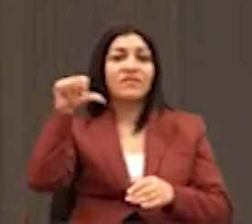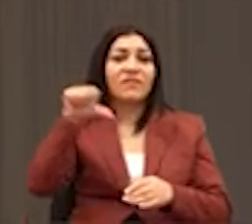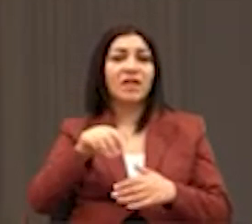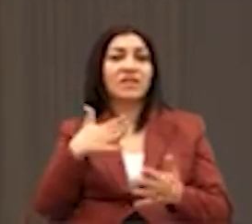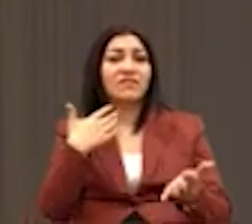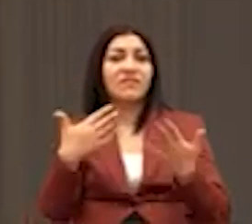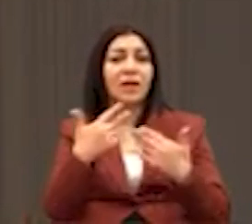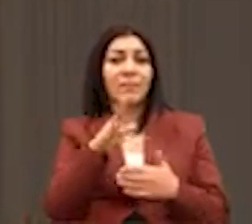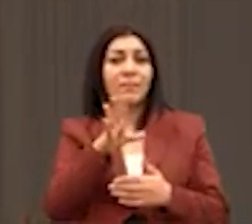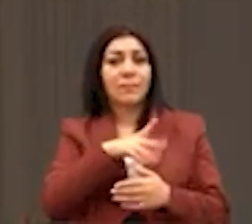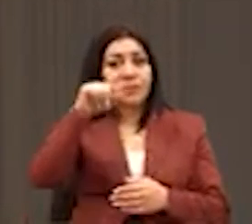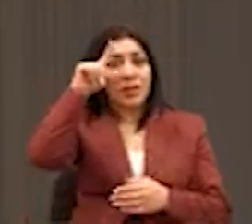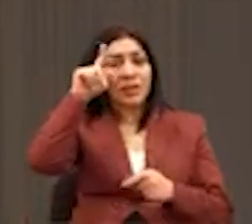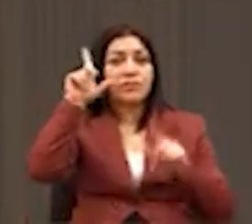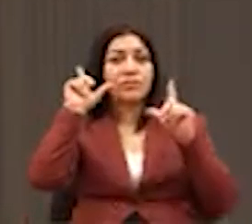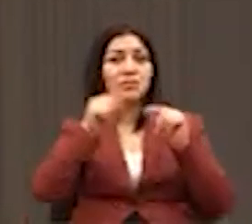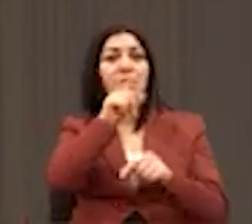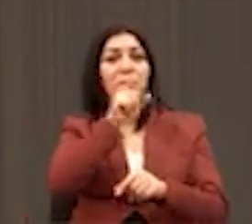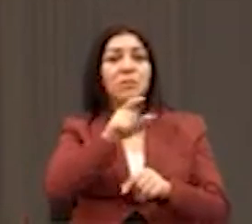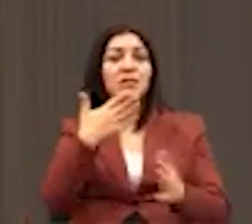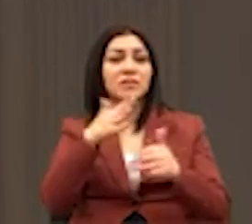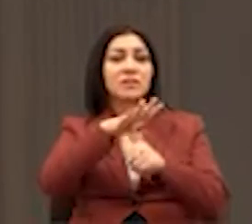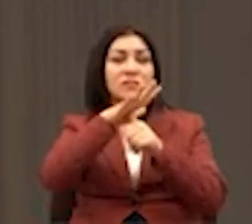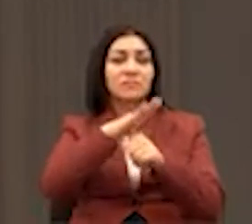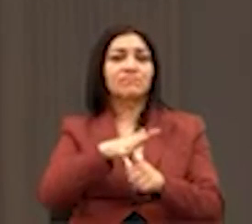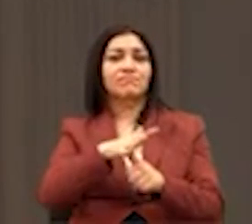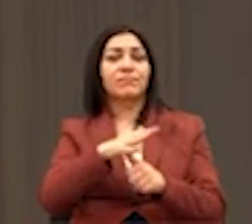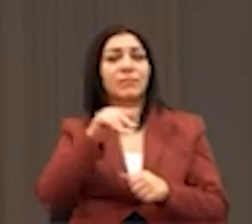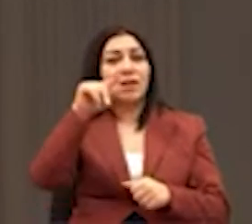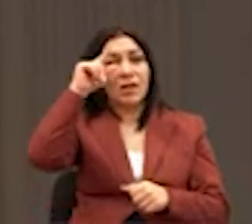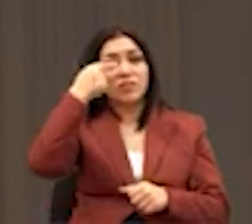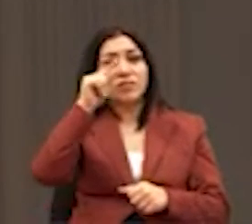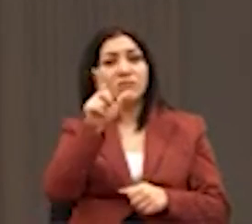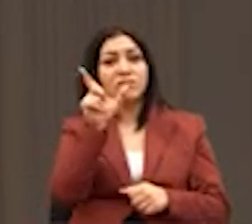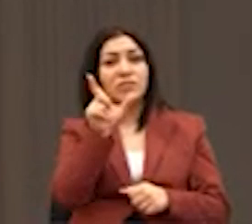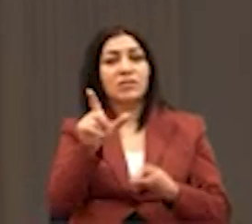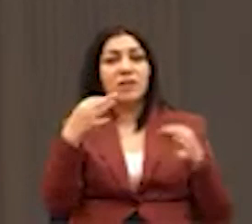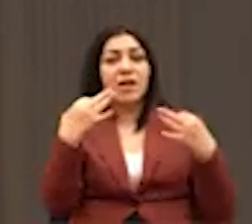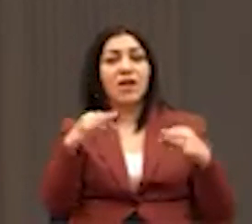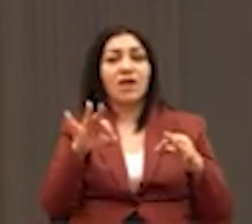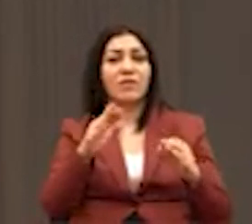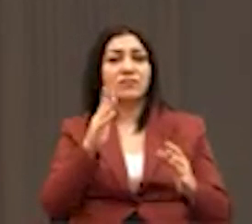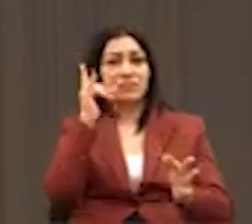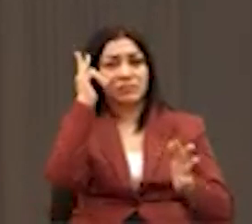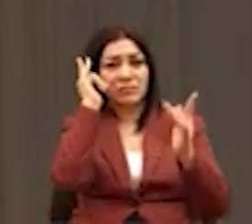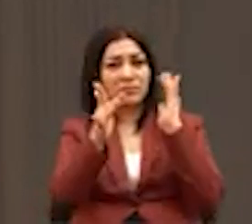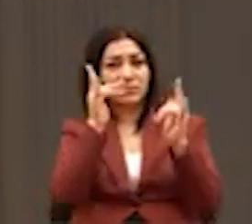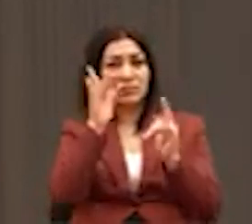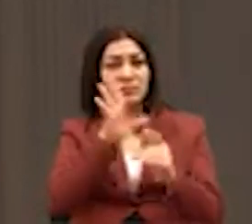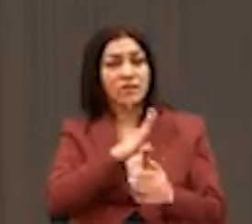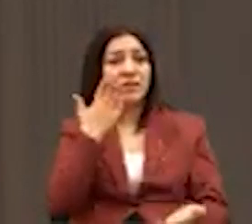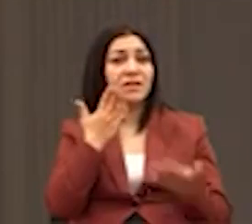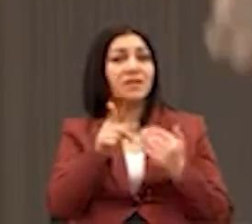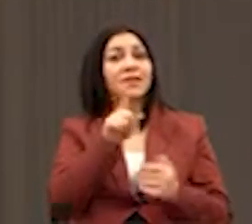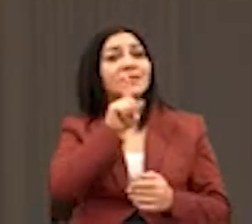վերաբերմունք Հայաստանից եկողների նկատմամբ, հայկական պետհամարանիշներով մեքենաների, և եթե երիտասարդ